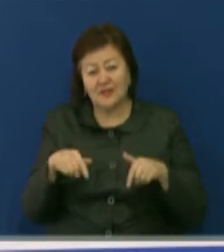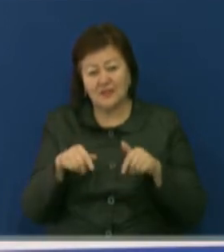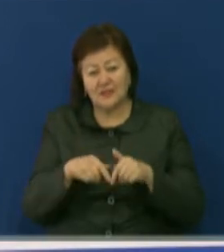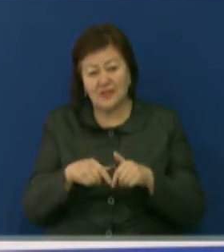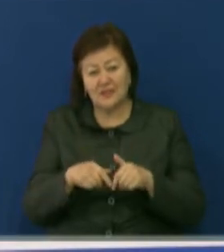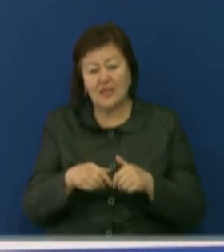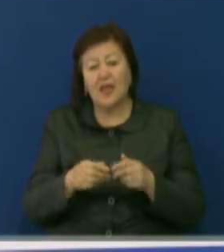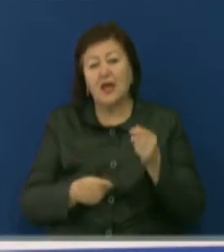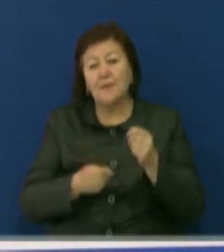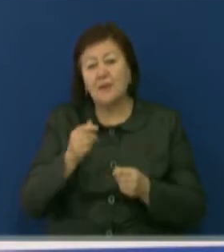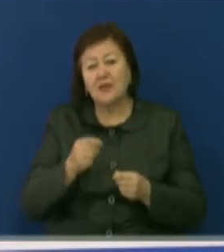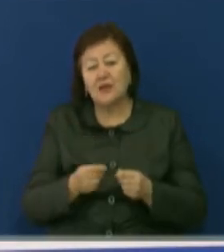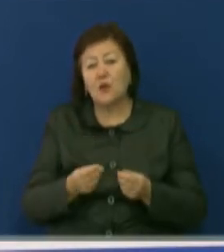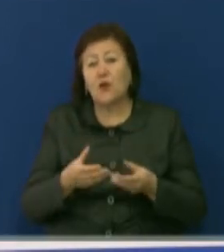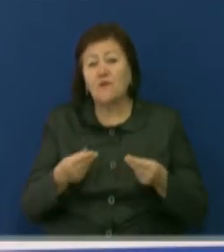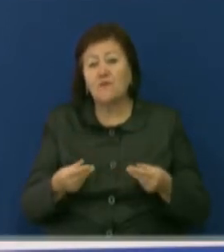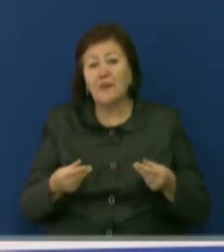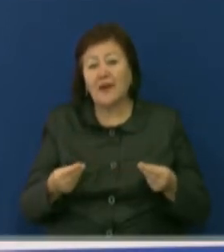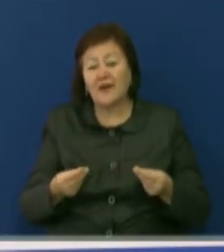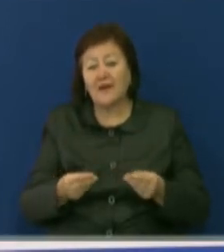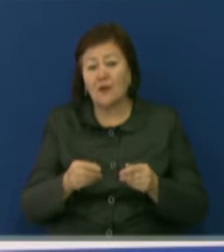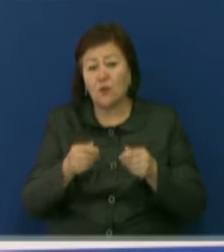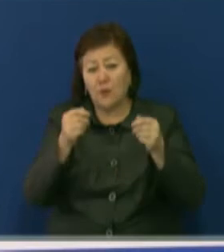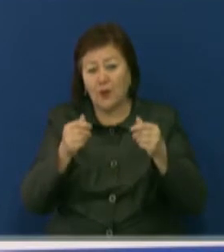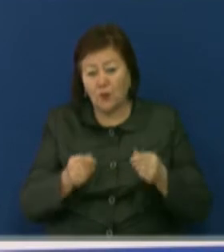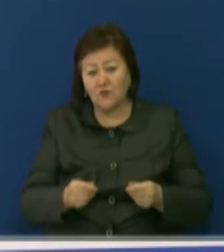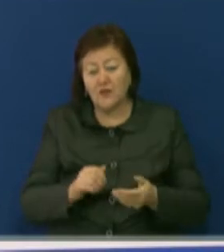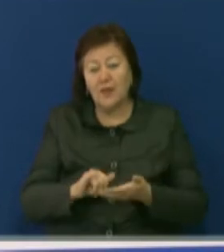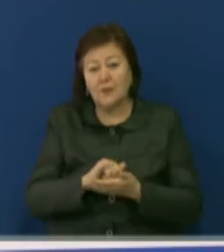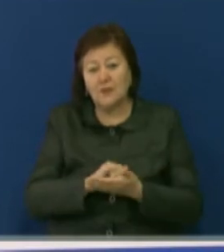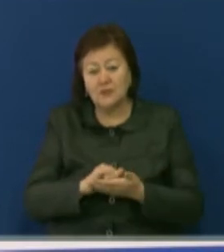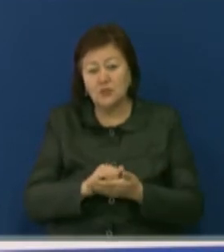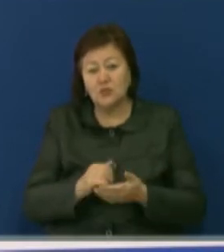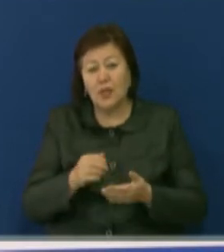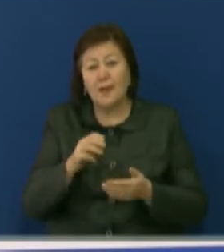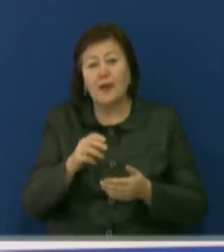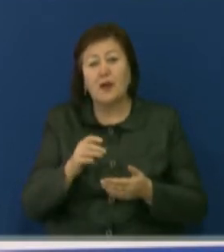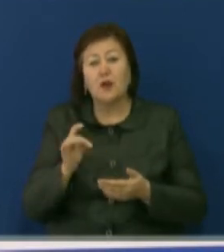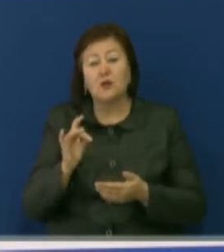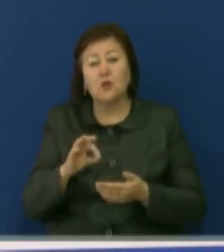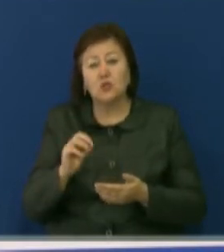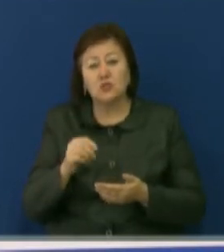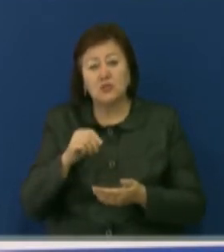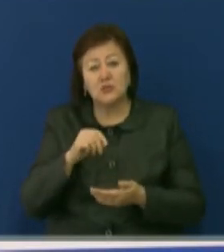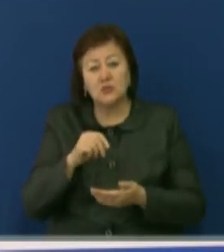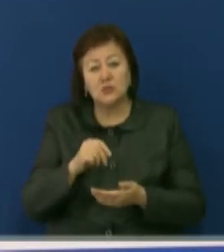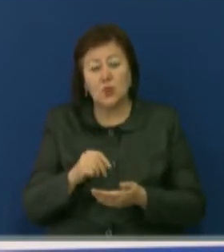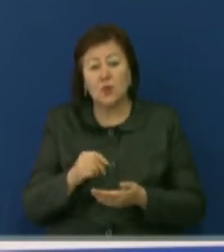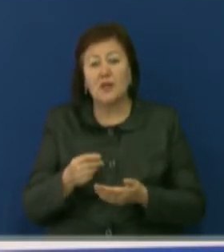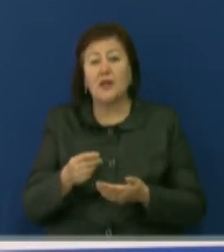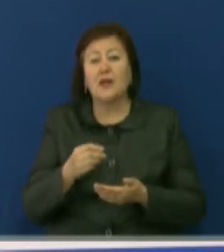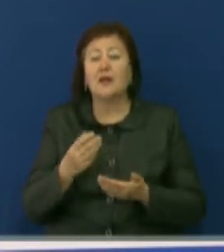аясында сүт жұмсақ қаптамадағы айран мен ірімшік, күнбағыс майы, қант, макарон, жұмыртқа және тұз бағаларын тұрақтандыру